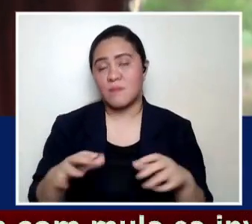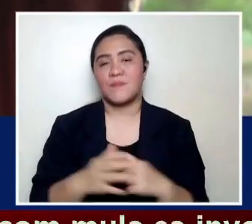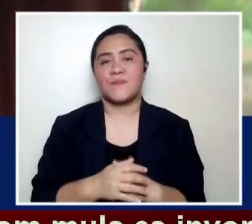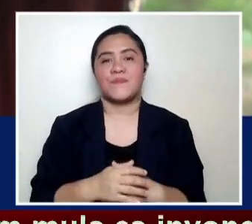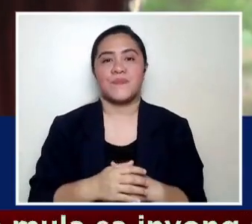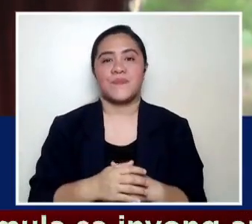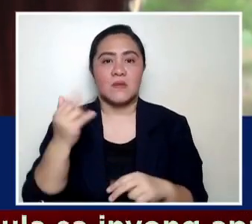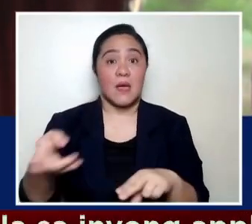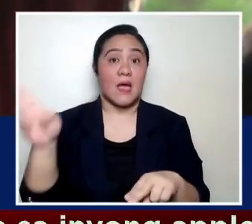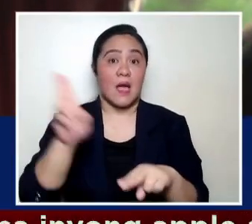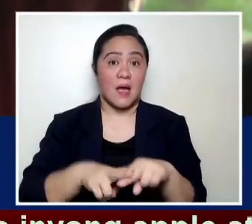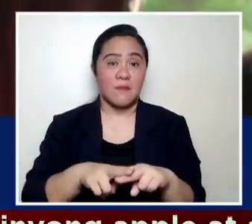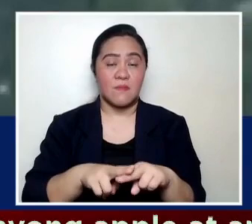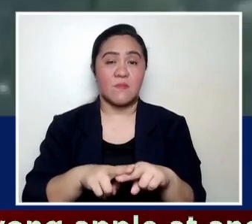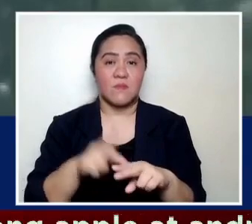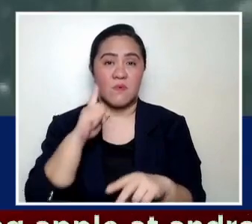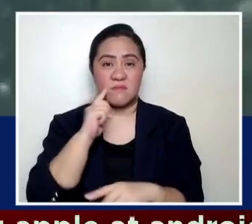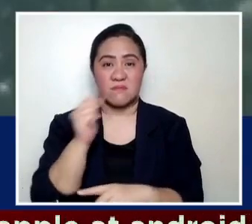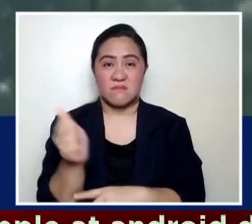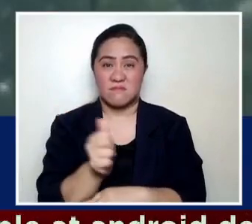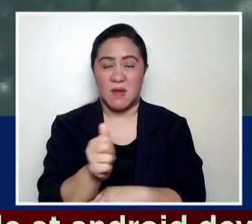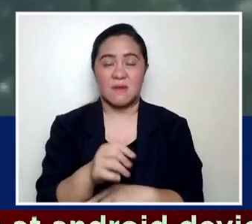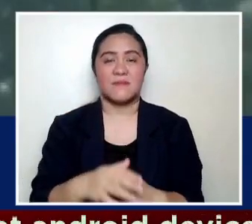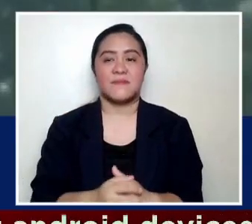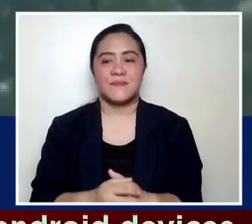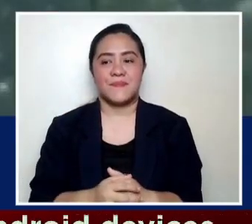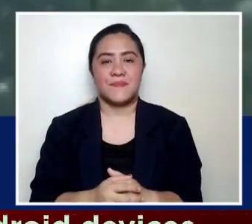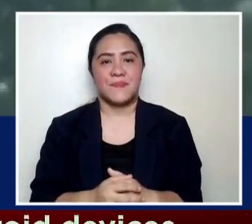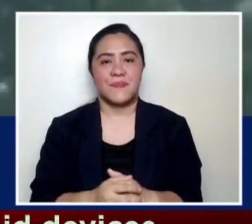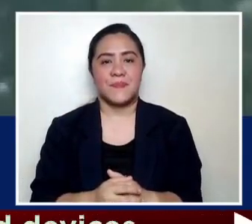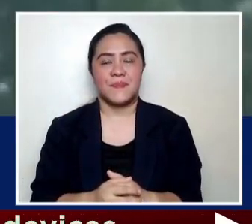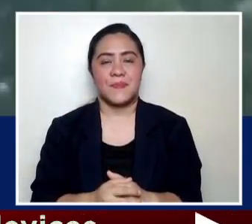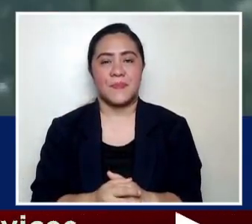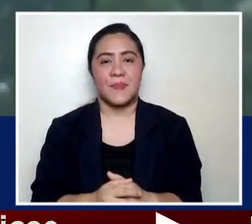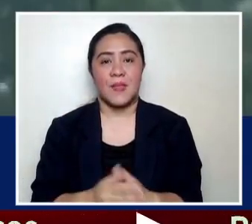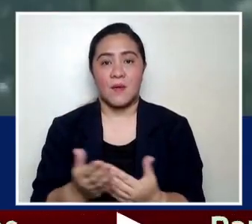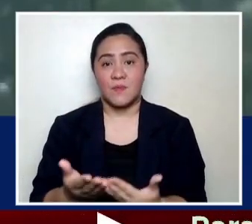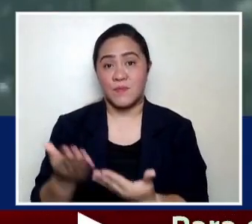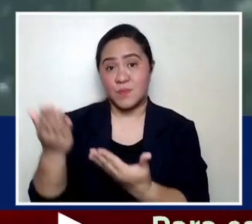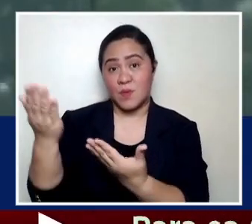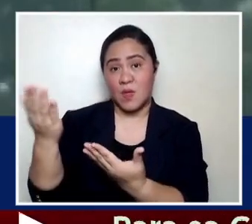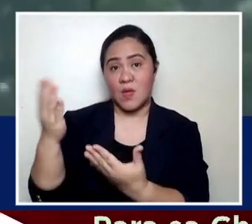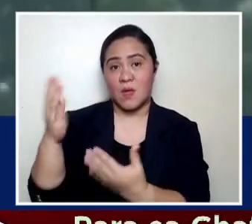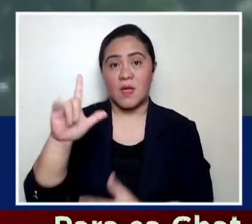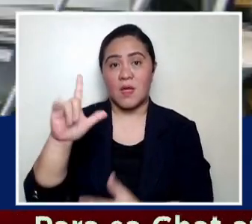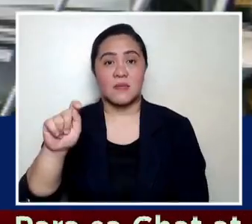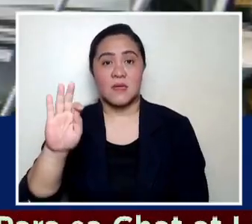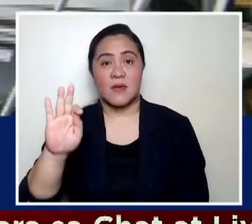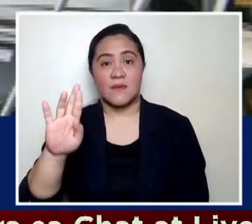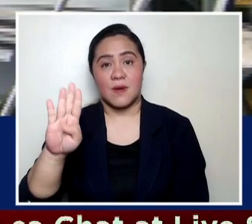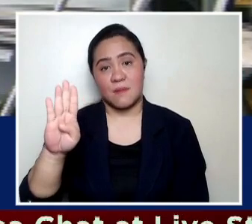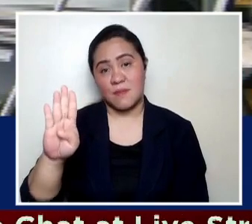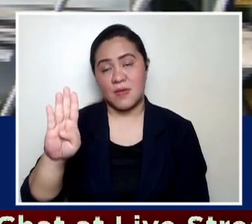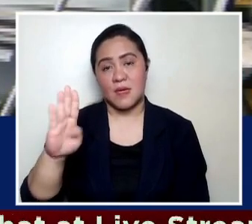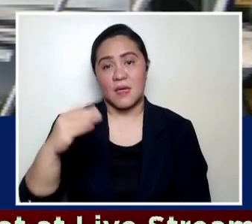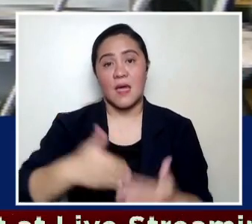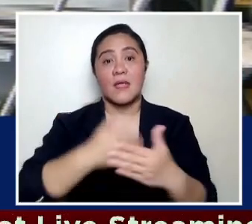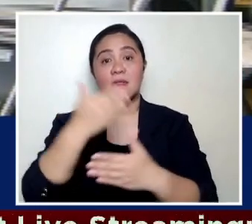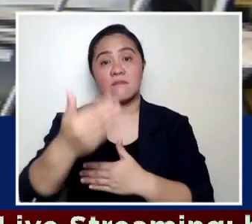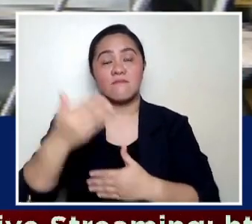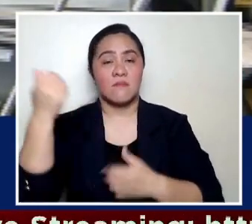pandagdag sa pangkain namin po yun. Ipinapasa na ng pamunuan ng LTFRB sa susunod na administrasyon